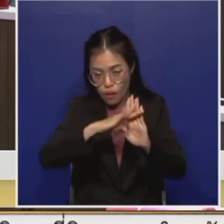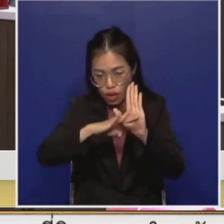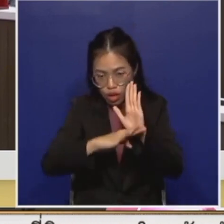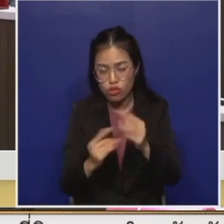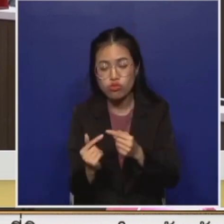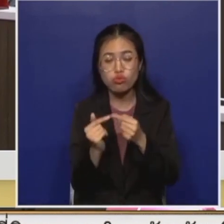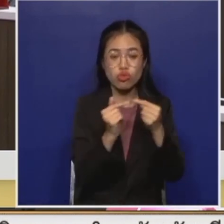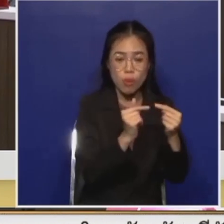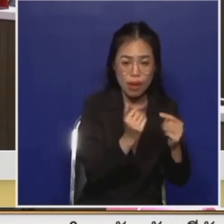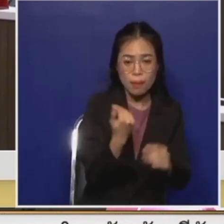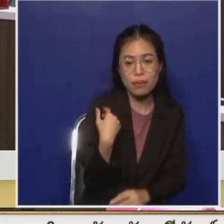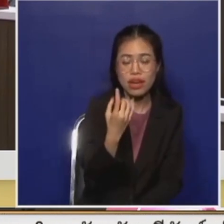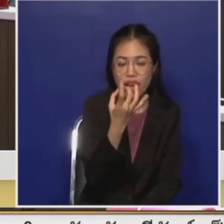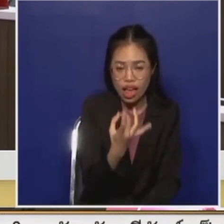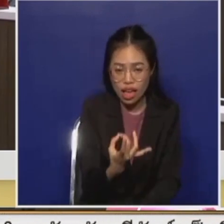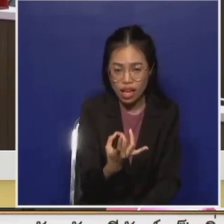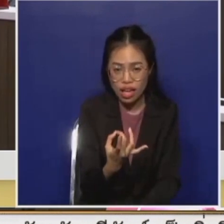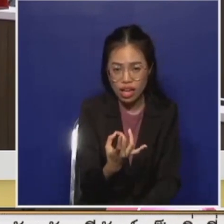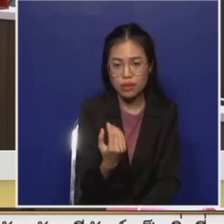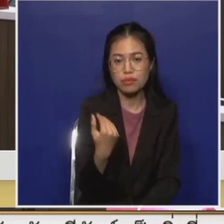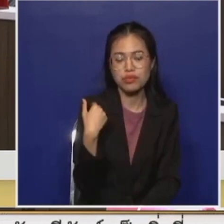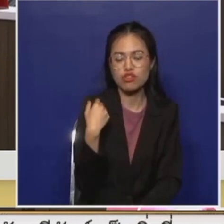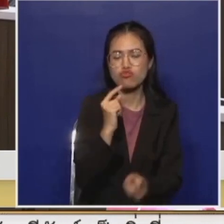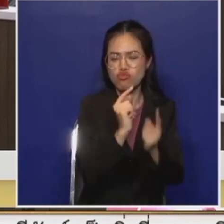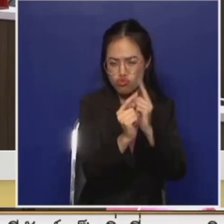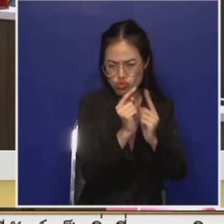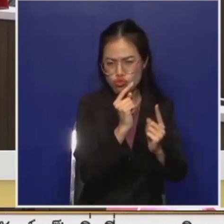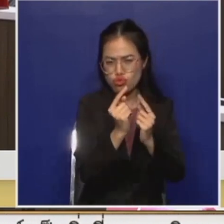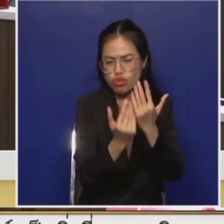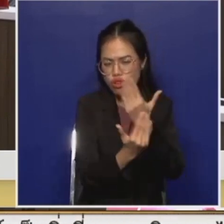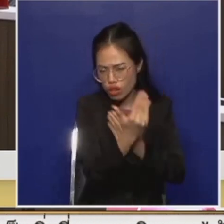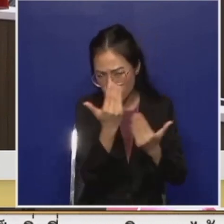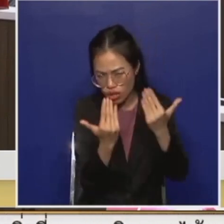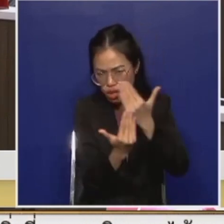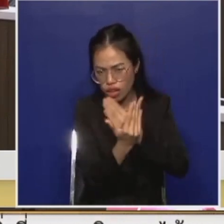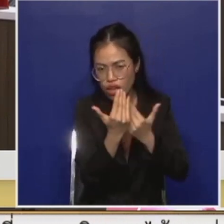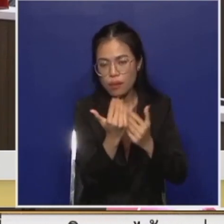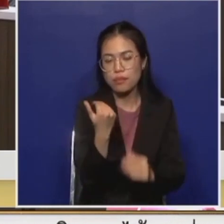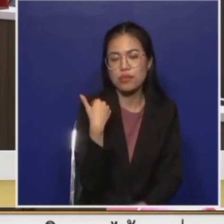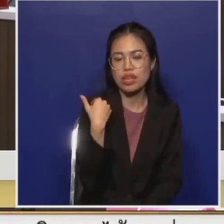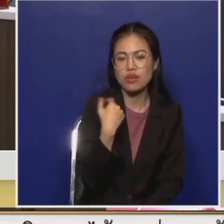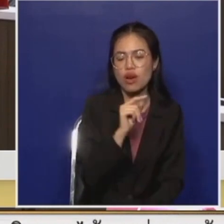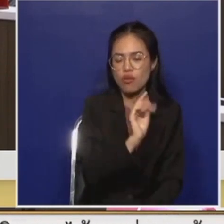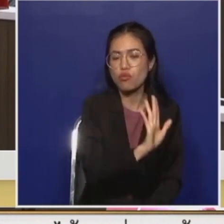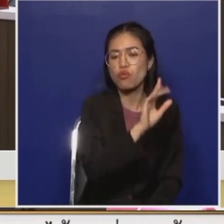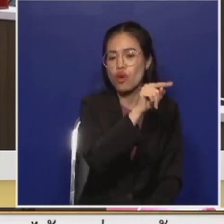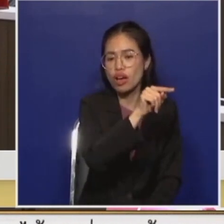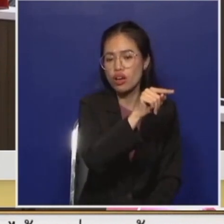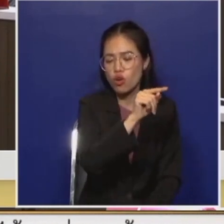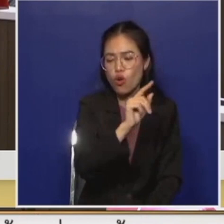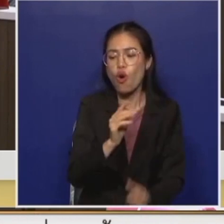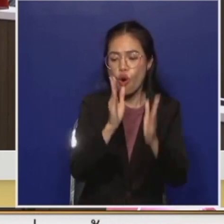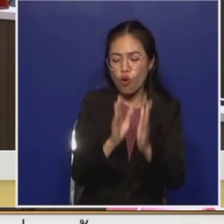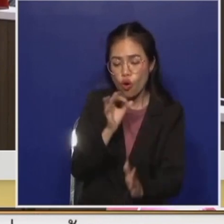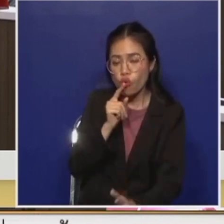พูดงๆคือการต่อรองการกลายบริยว่ผู้กรณีจะมีการกล